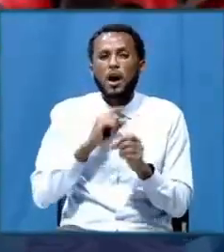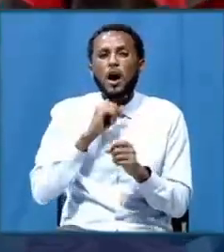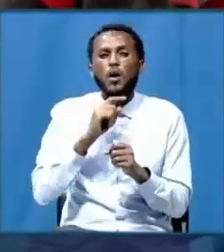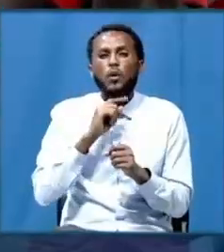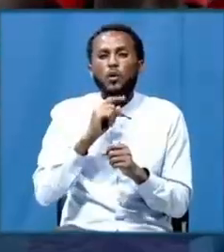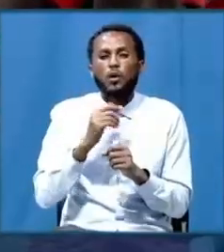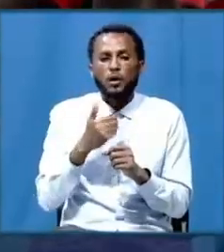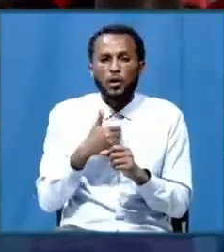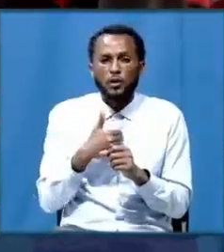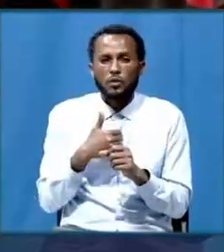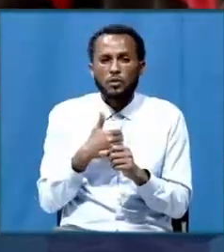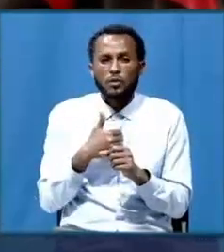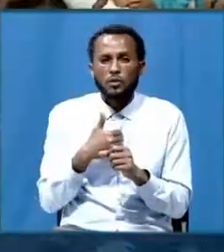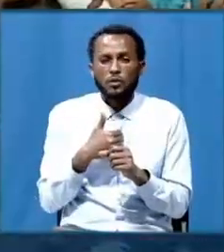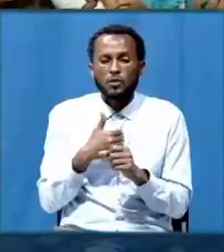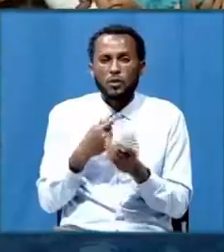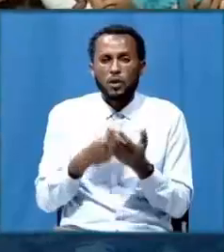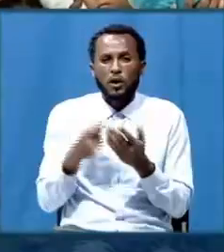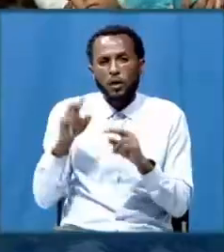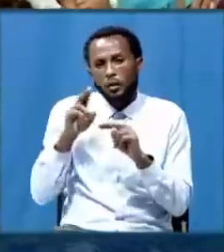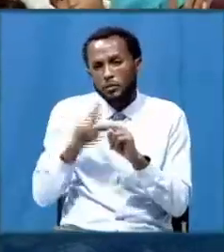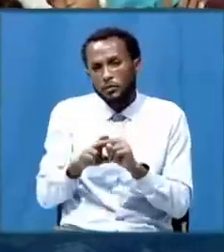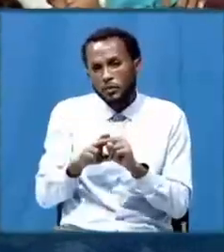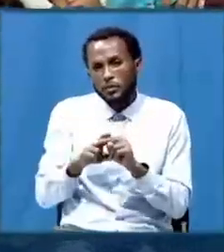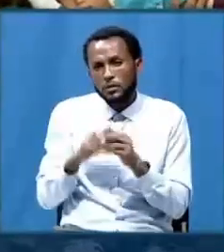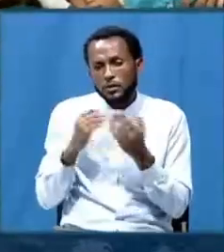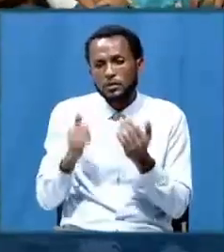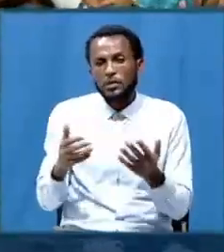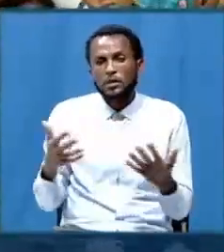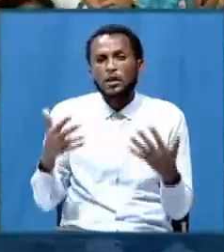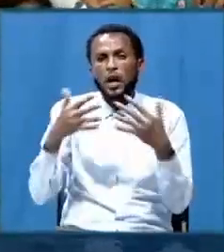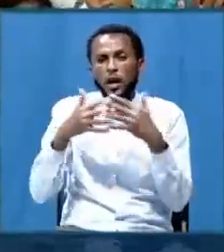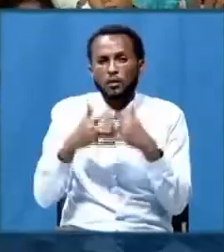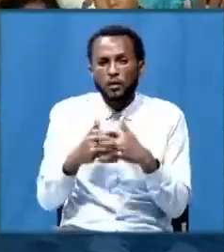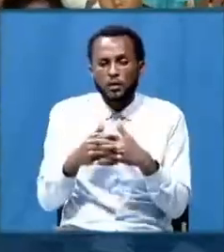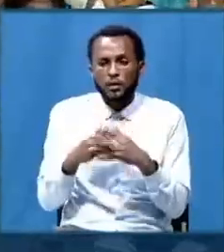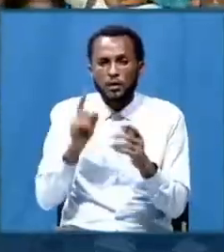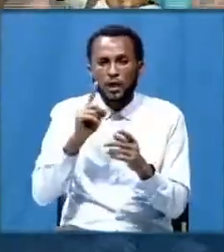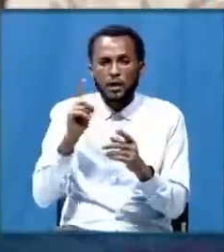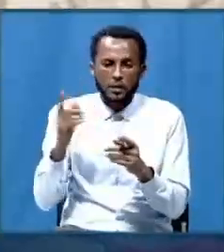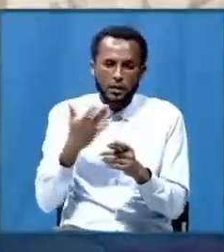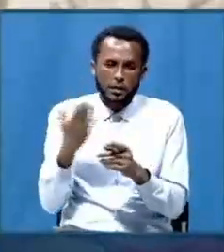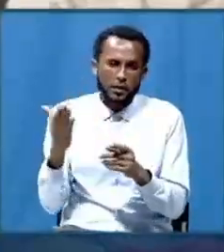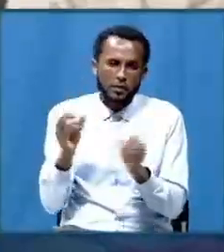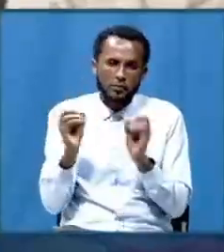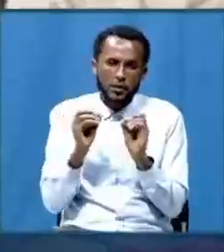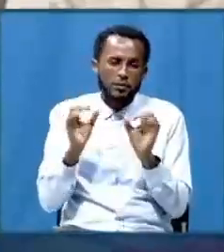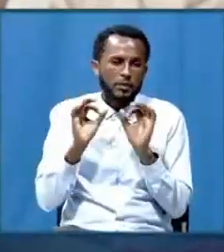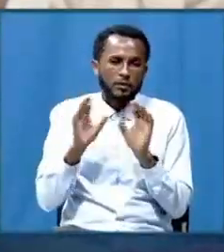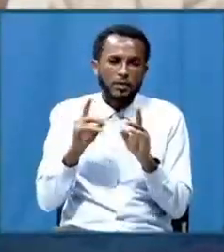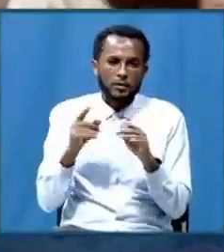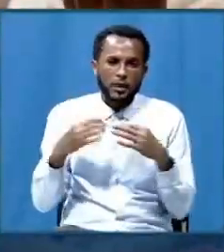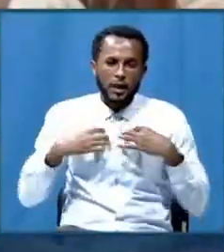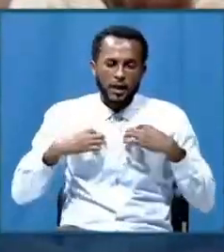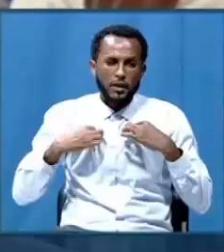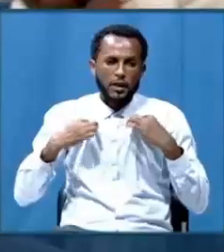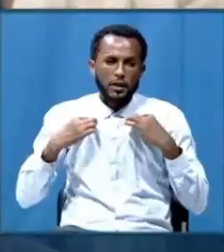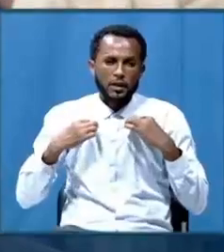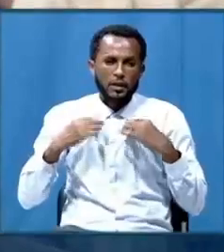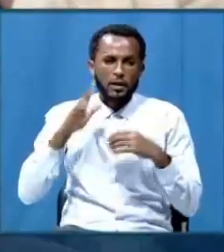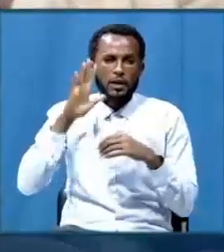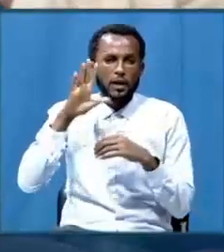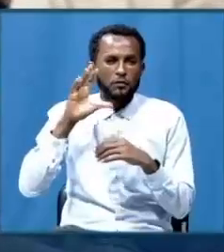ቆርቆሮኞ ኣልዋጆ እዮም ዝሰርሑ ኣብኡ ቅሚጦምኒ ከዚ ተሓወርኒ የመንፀፍ ሓደ ግዛዕ የብለ እዚኣ ቃ ክዳና እዚኣ